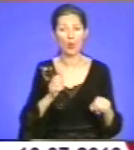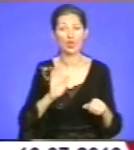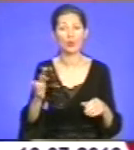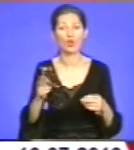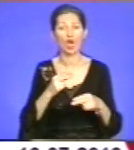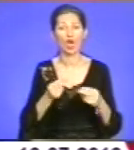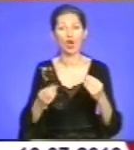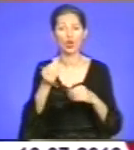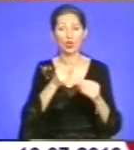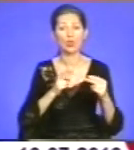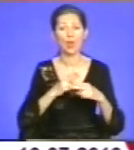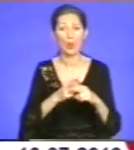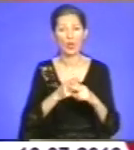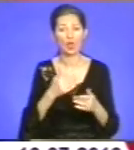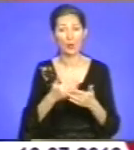Наприклад,